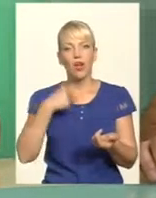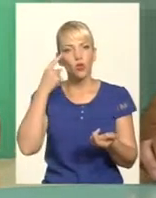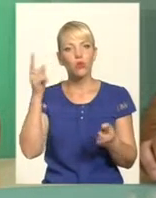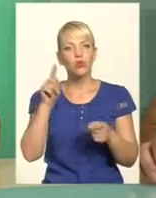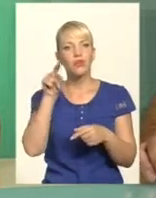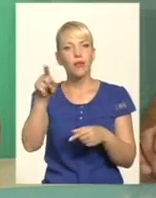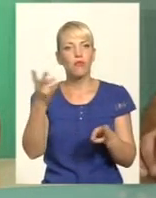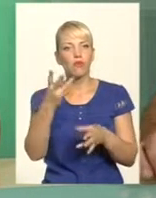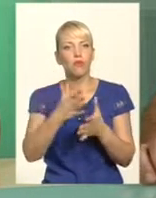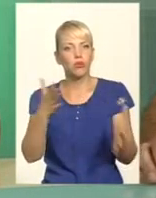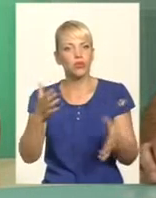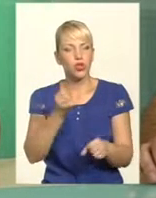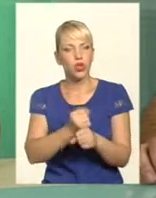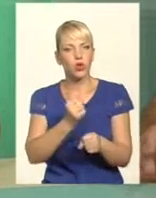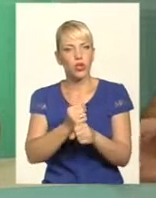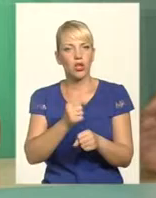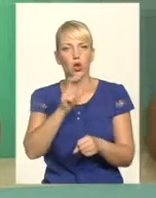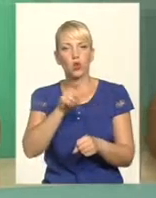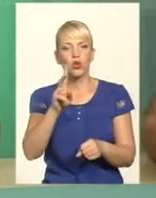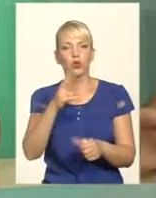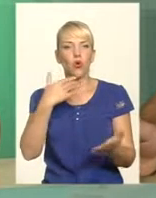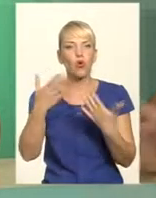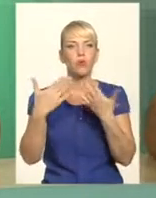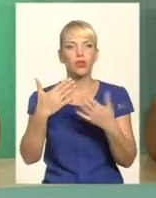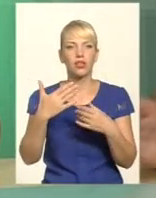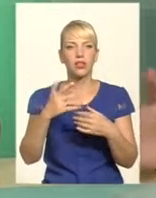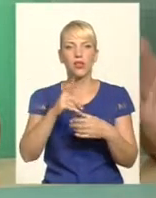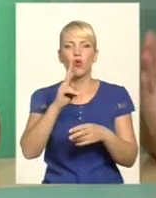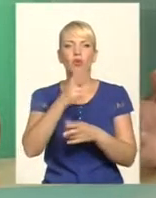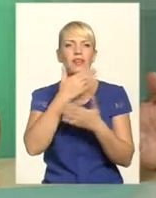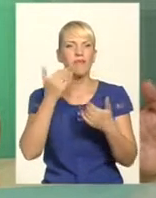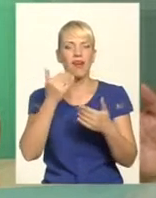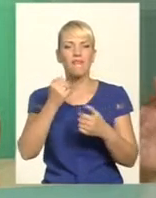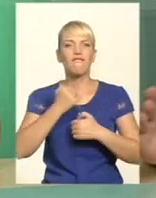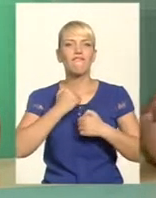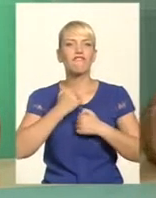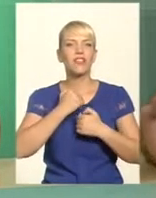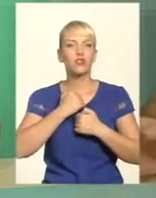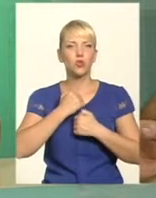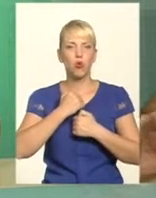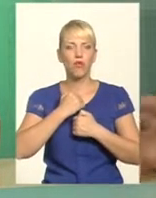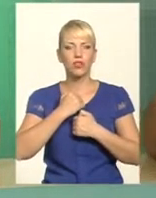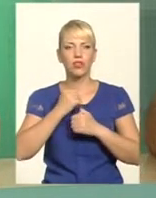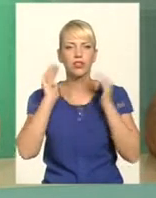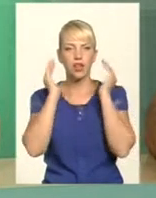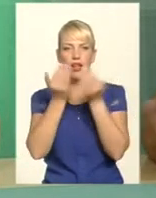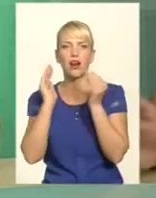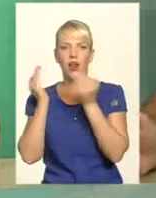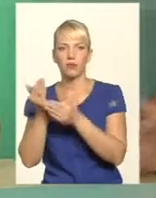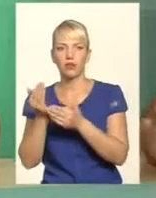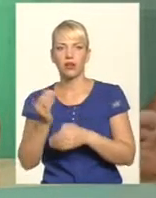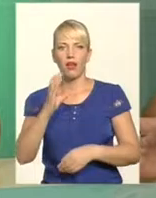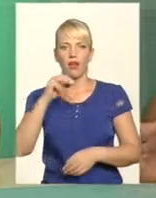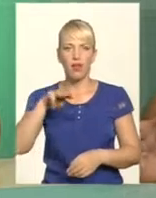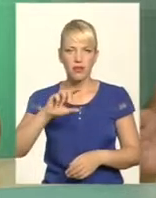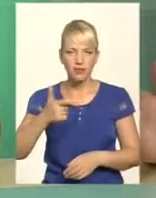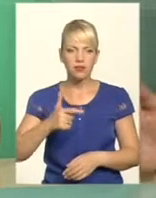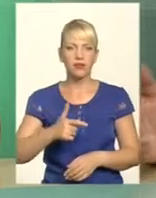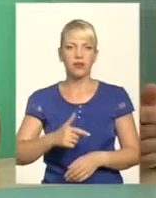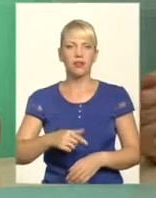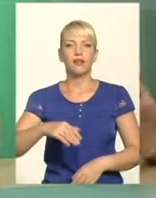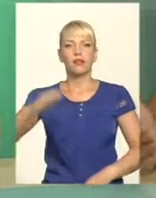працювати цивільних, людей більш комунікабельних, не заангажованих цими військовими рамками. Є так, відставити це все.